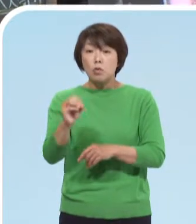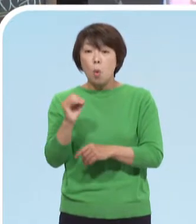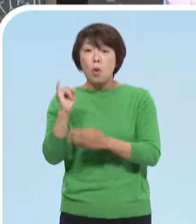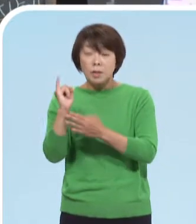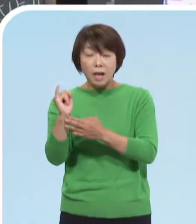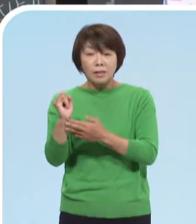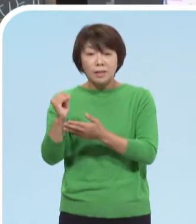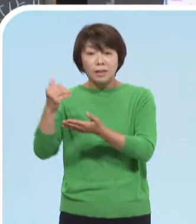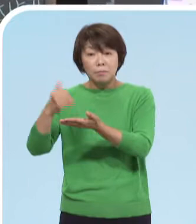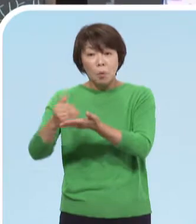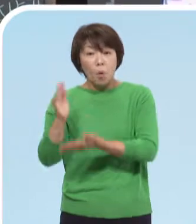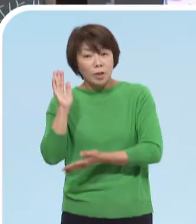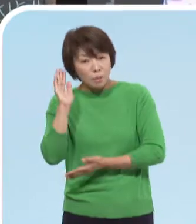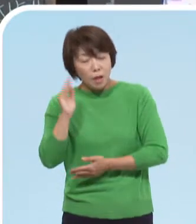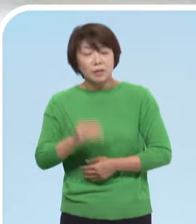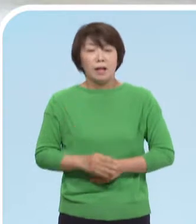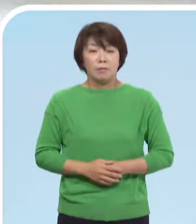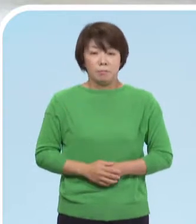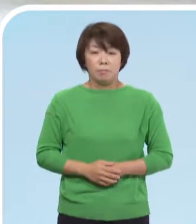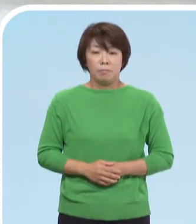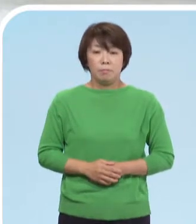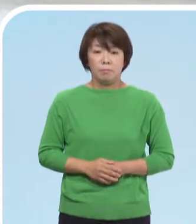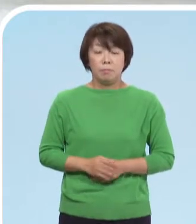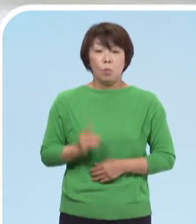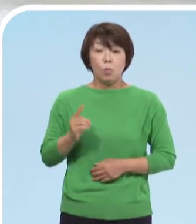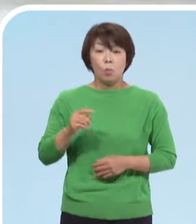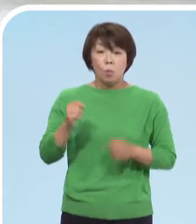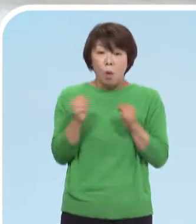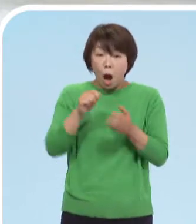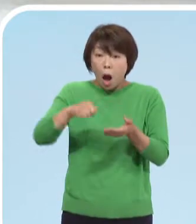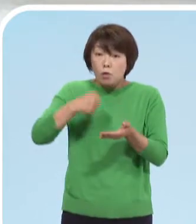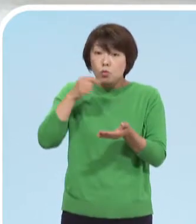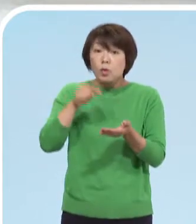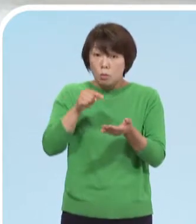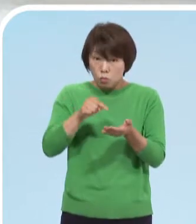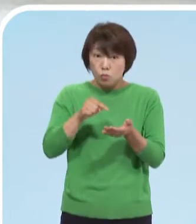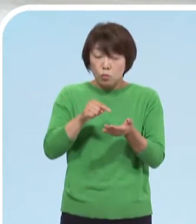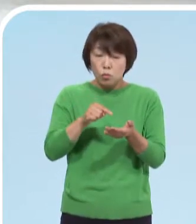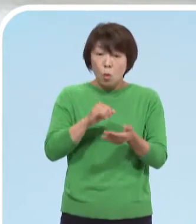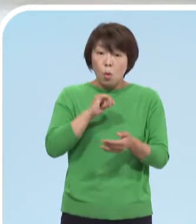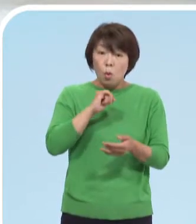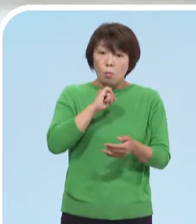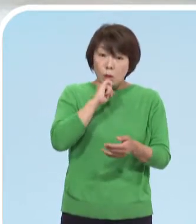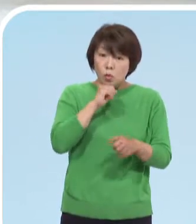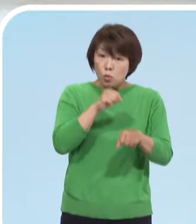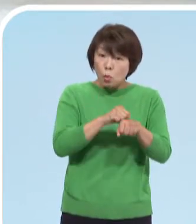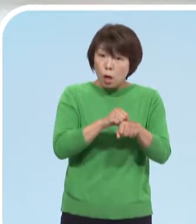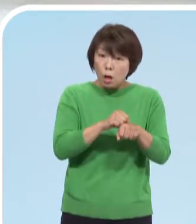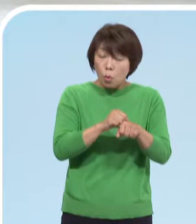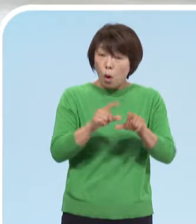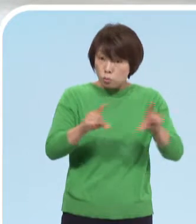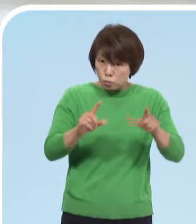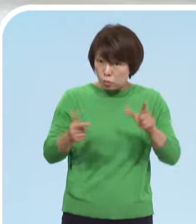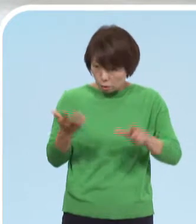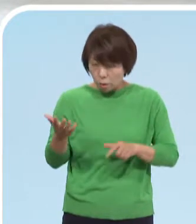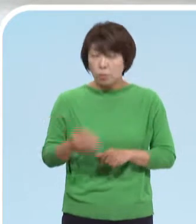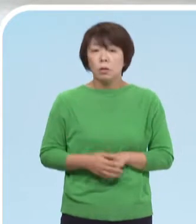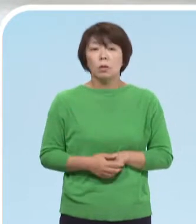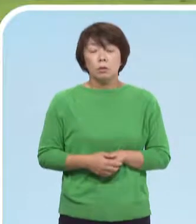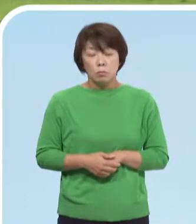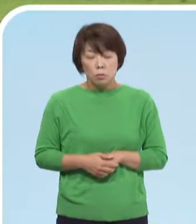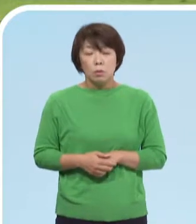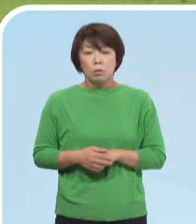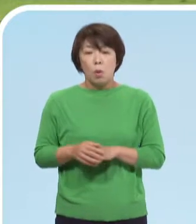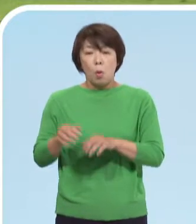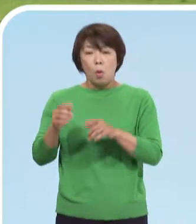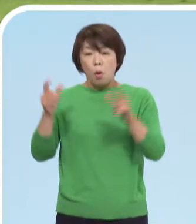聞きしました。 あのリッチミルクっていうのは、普通のミルクとは違うんですか？ もともとうちは丸